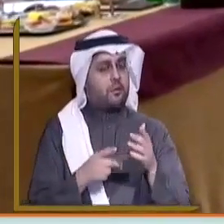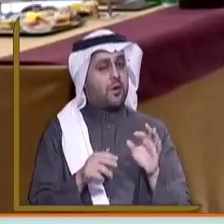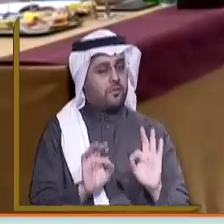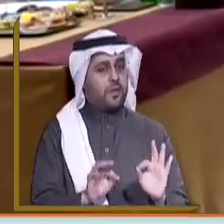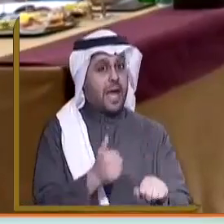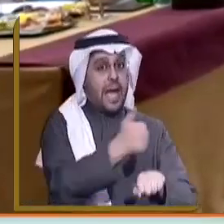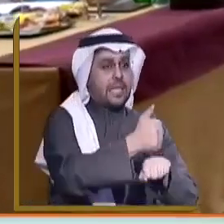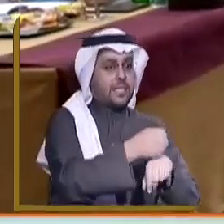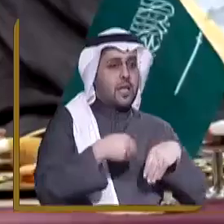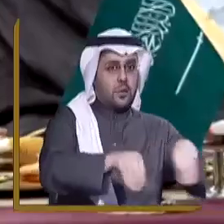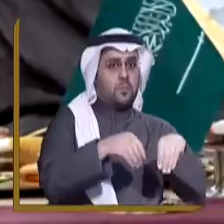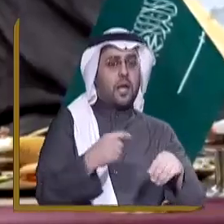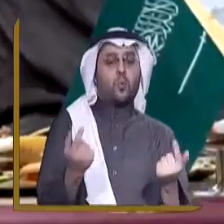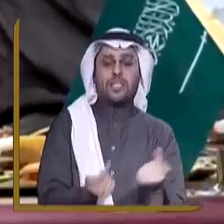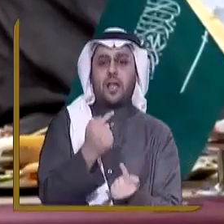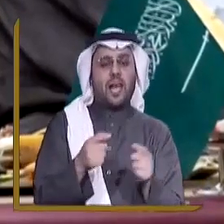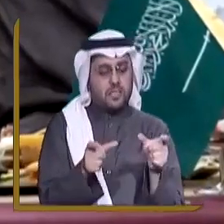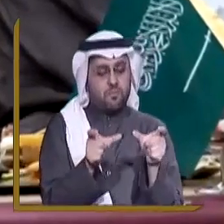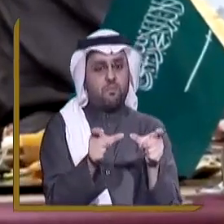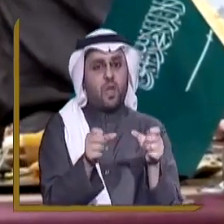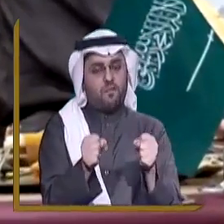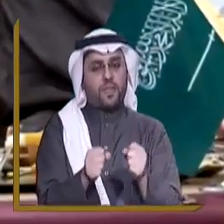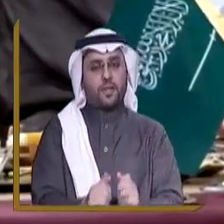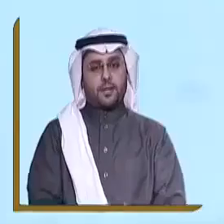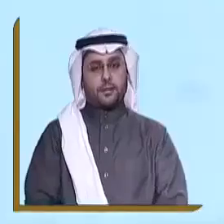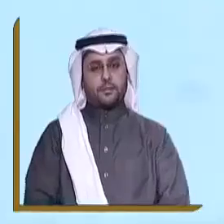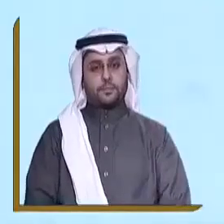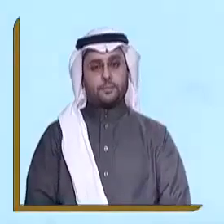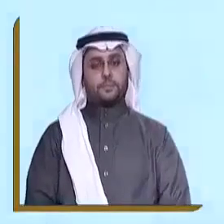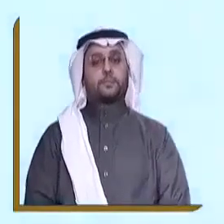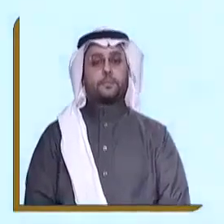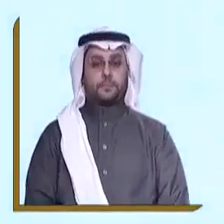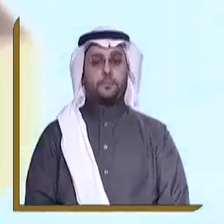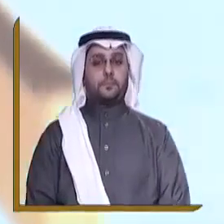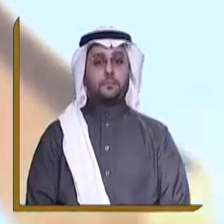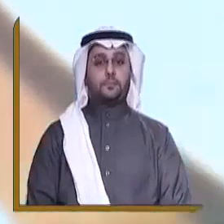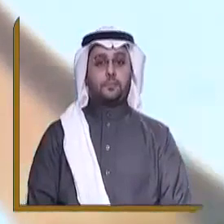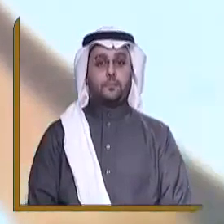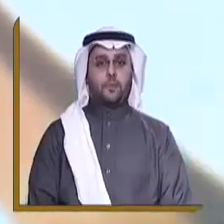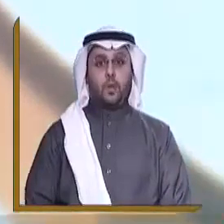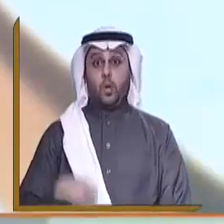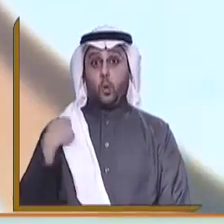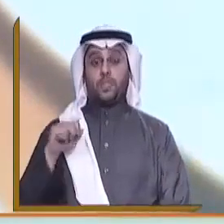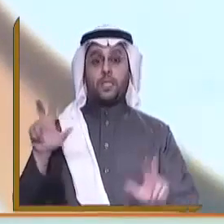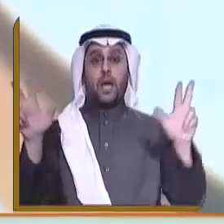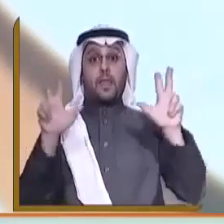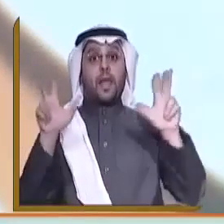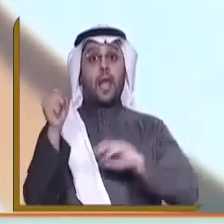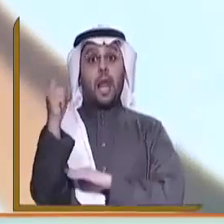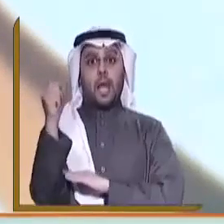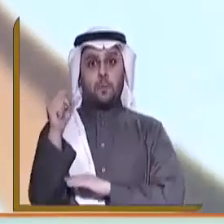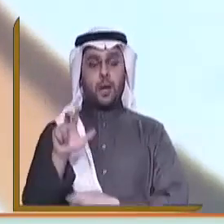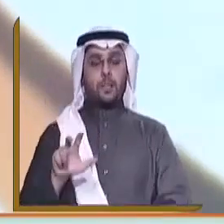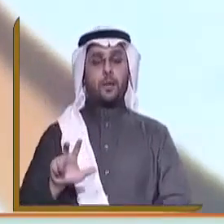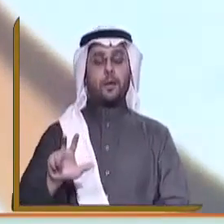الاساسيه والزراعيه استعرض وزير الاعلام سلمان الدوسري